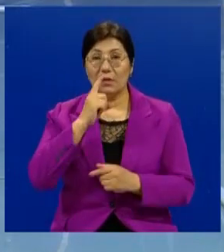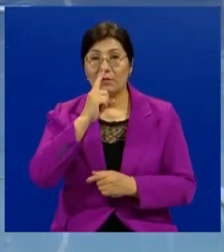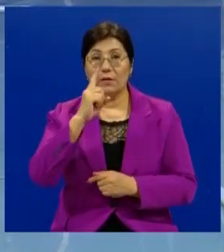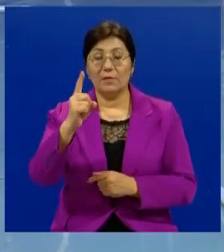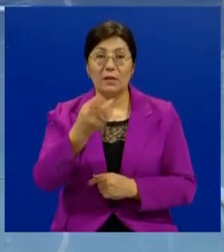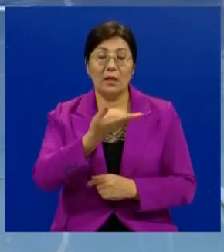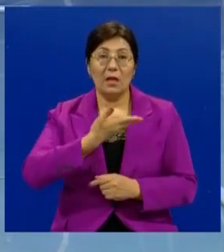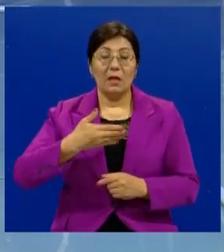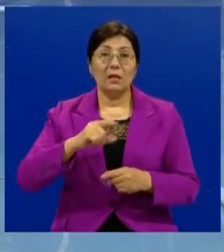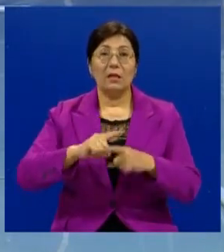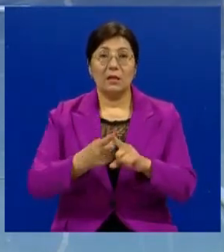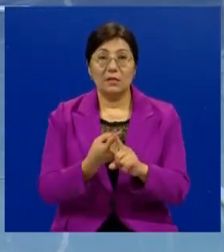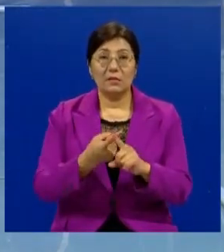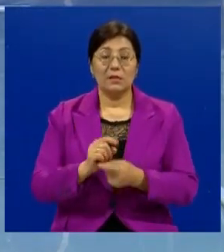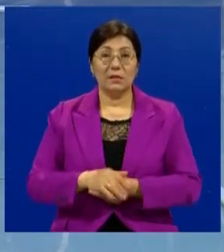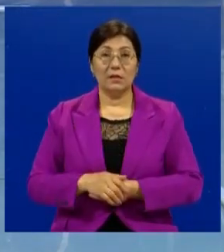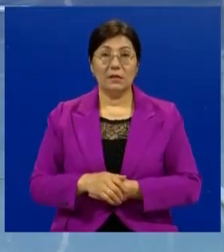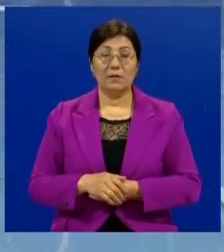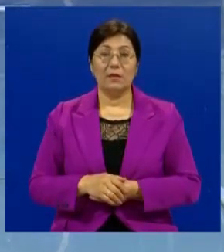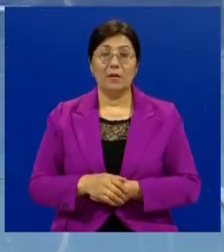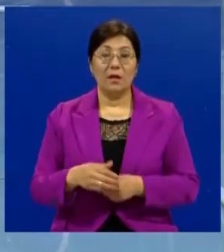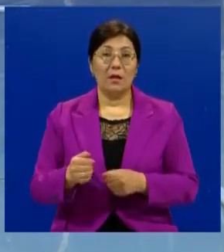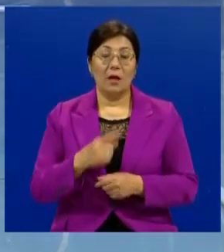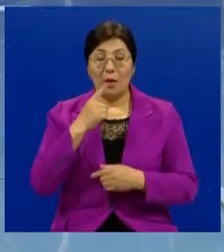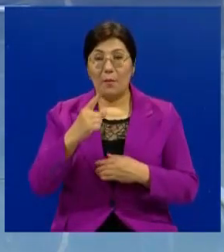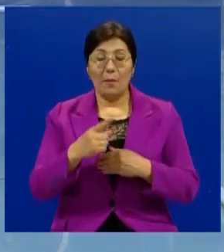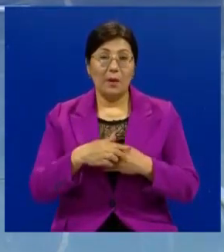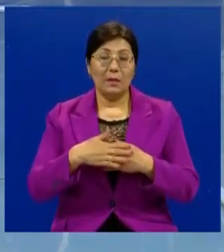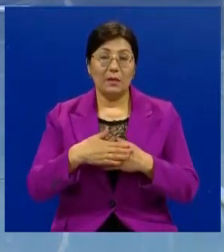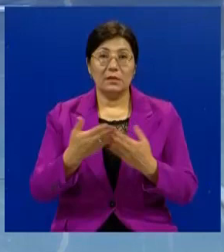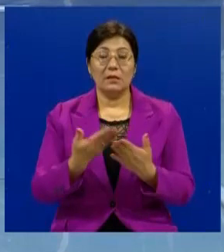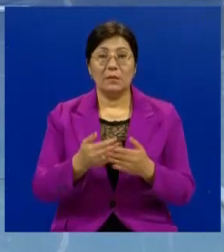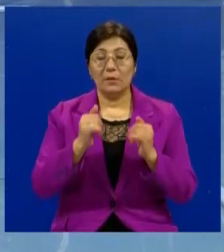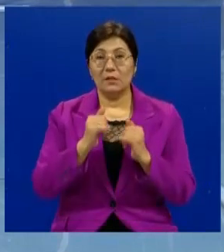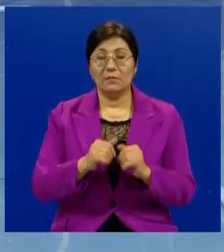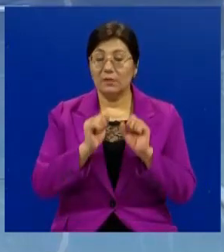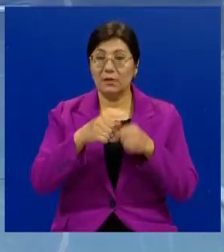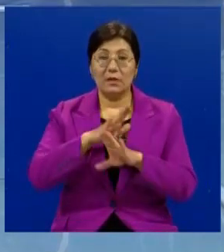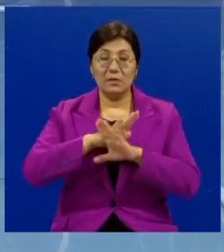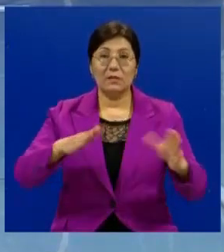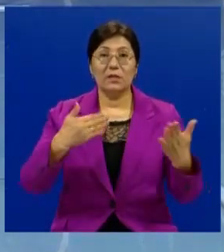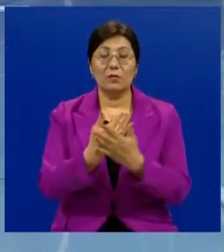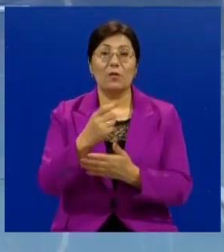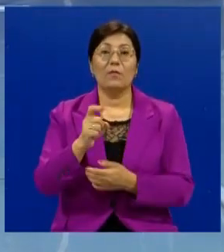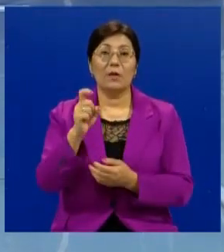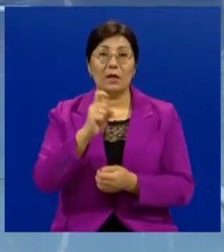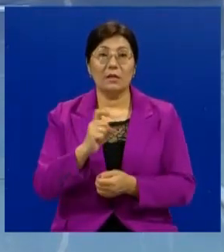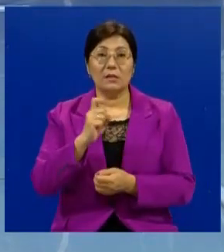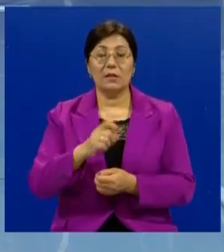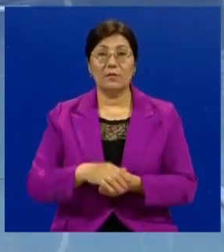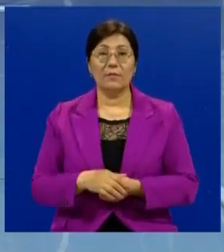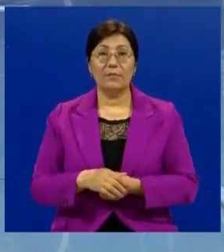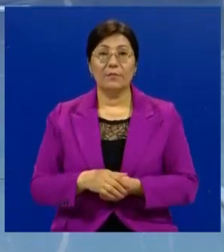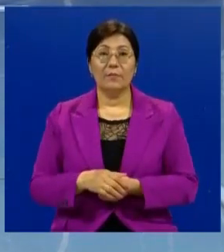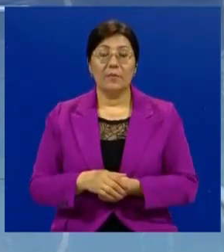для нашей техники, а подойти туда нам не разрешили новые хозяева. Ну, и